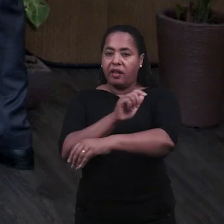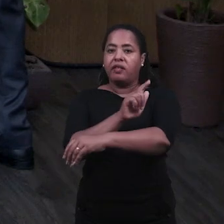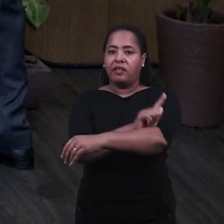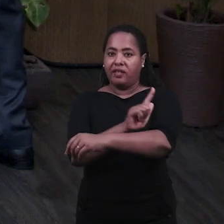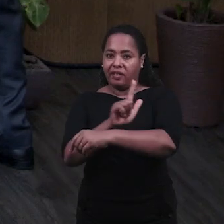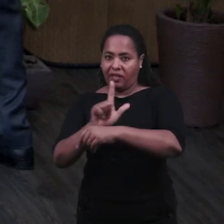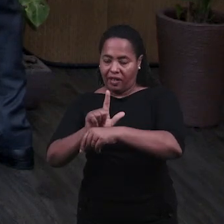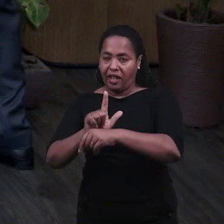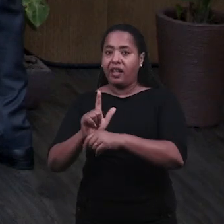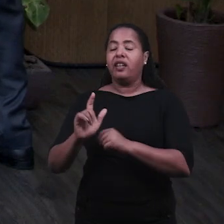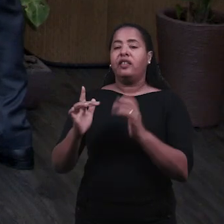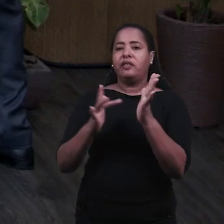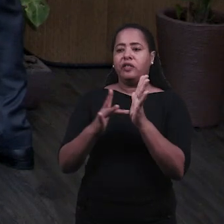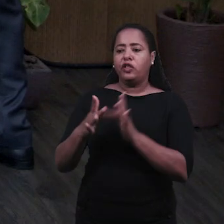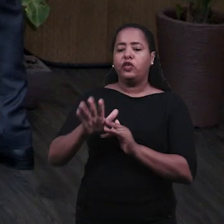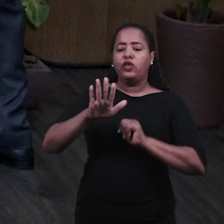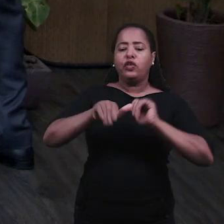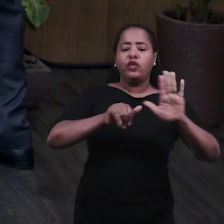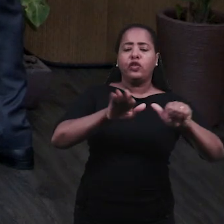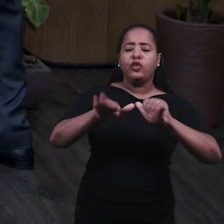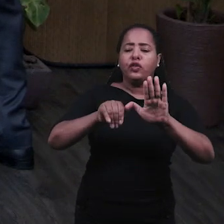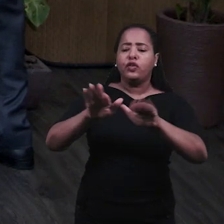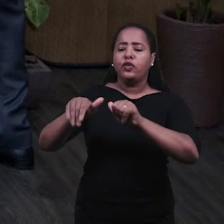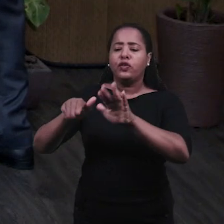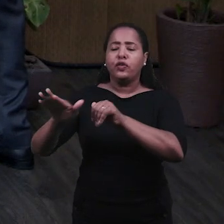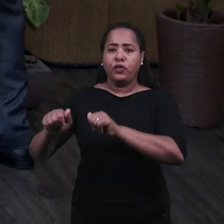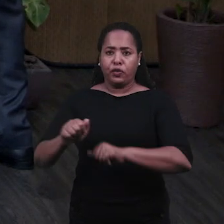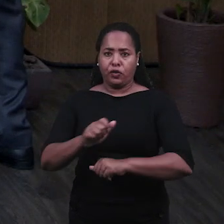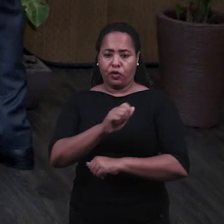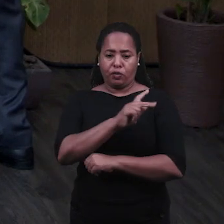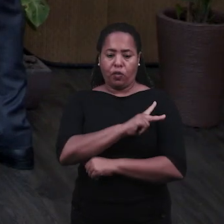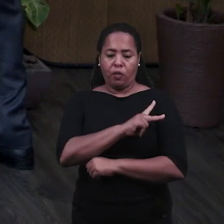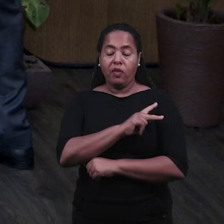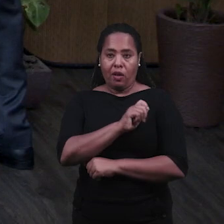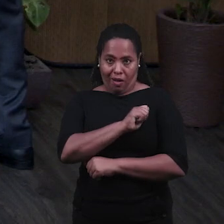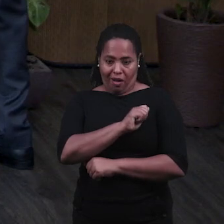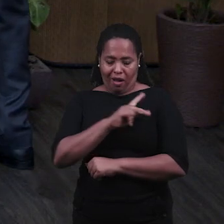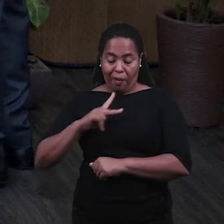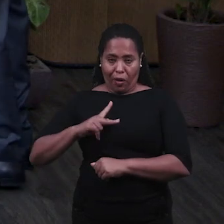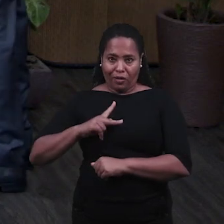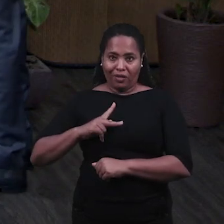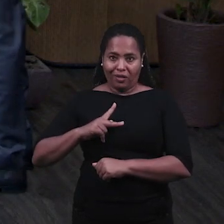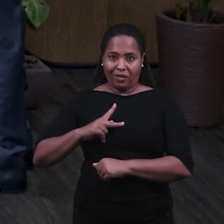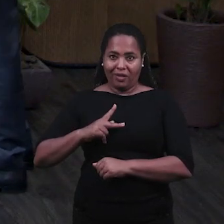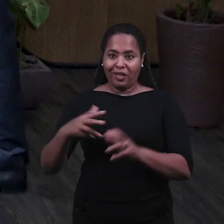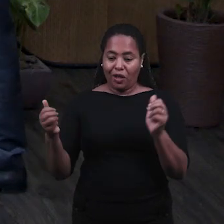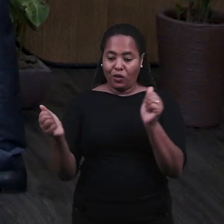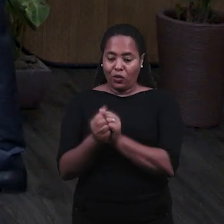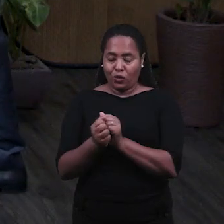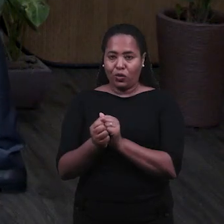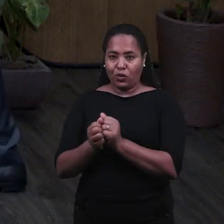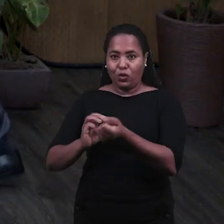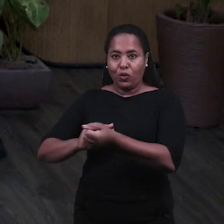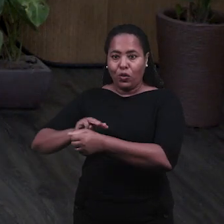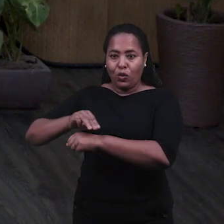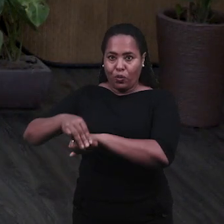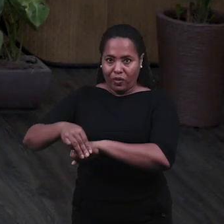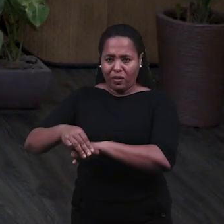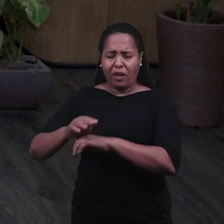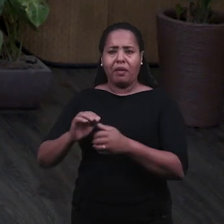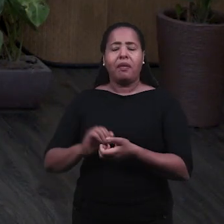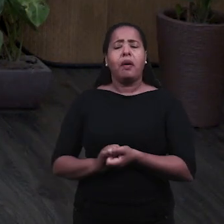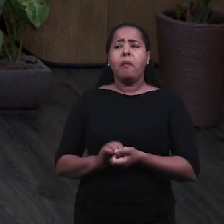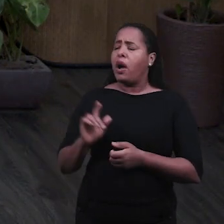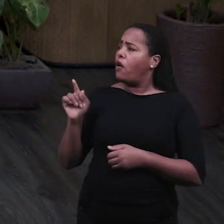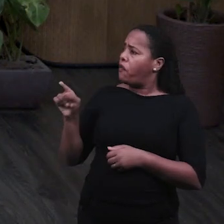à la berge de cette mer de la Galilée, le Seigneur Jésus a appelé les apôtres afin qu'ils soient avec lui